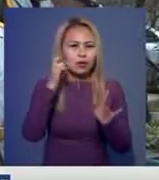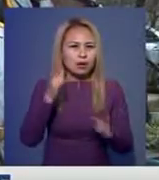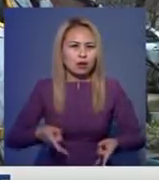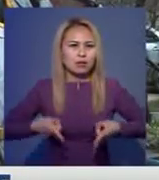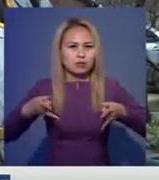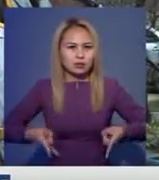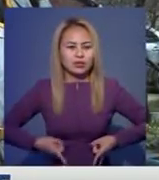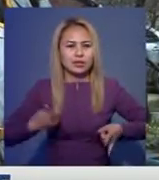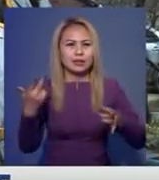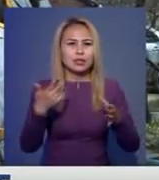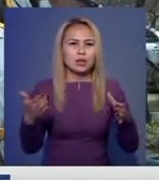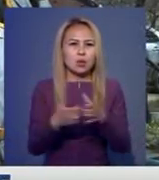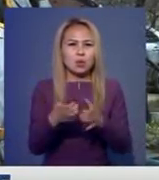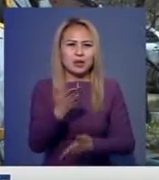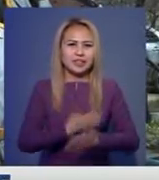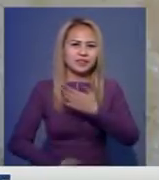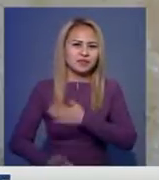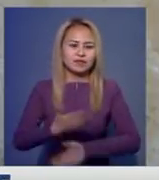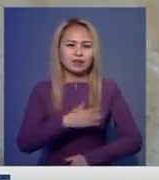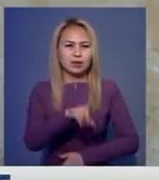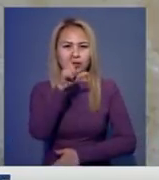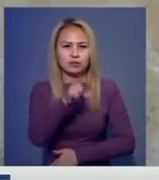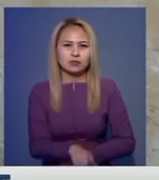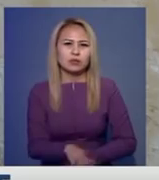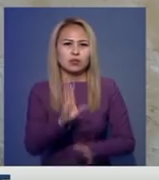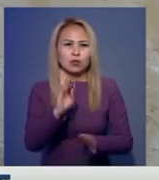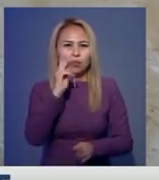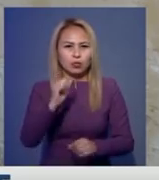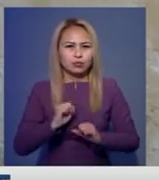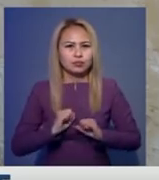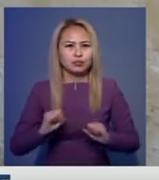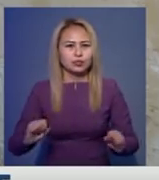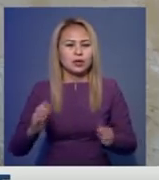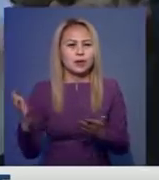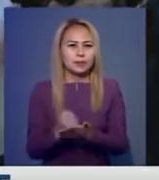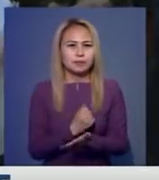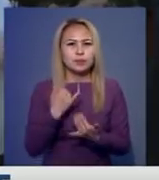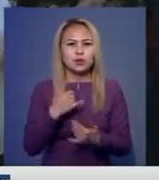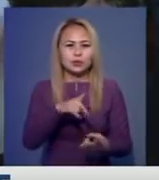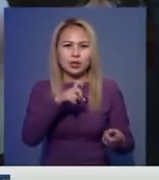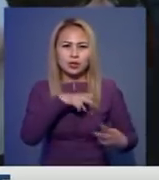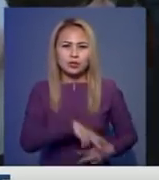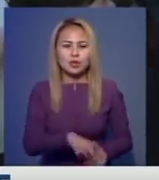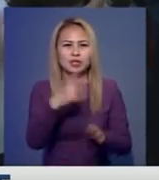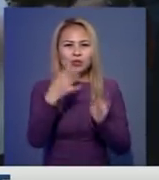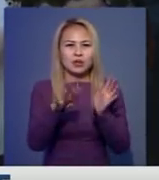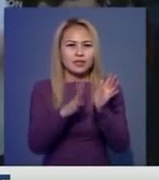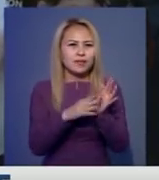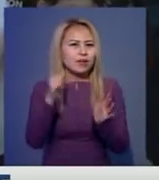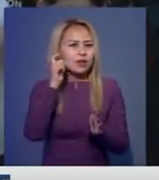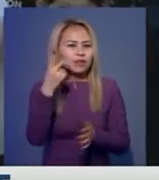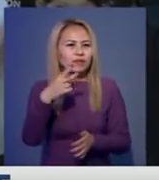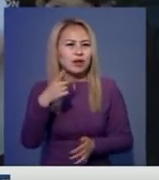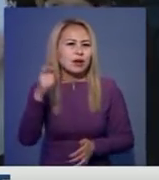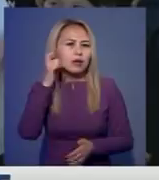сүйеніп, үшінші топтың мүгедегі атанған бозбаланы тек ерік жігері алға жетелеген. Ардагердің еңбек өтілі 49 жыл. Оның 20